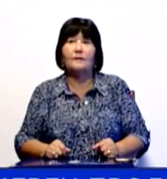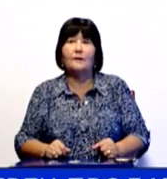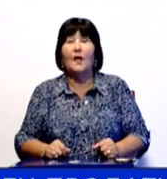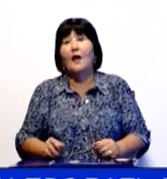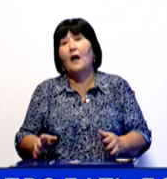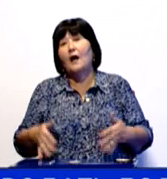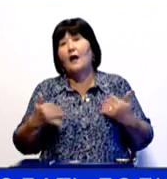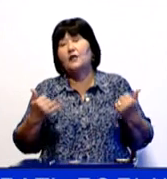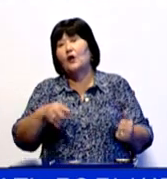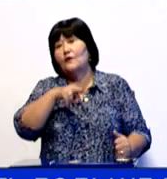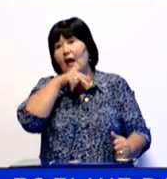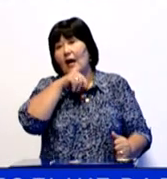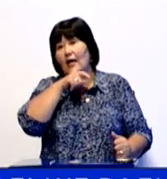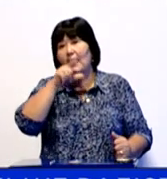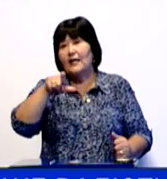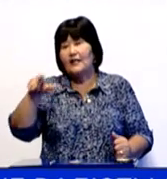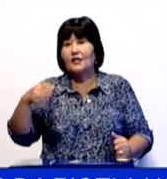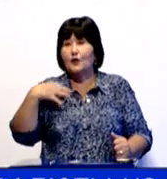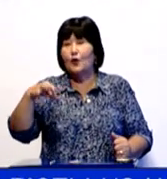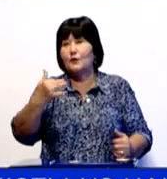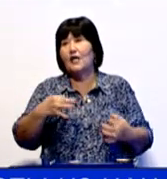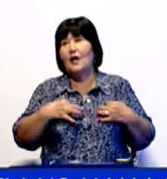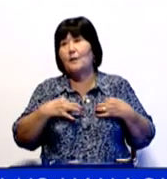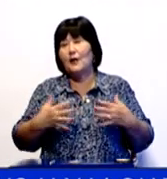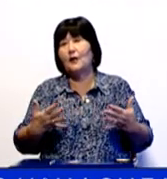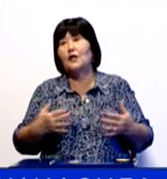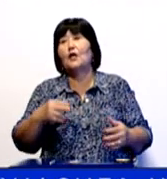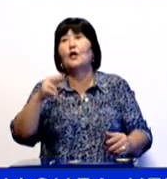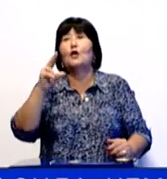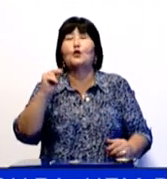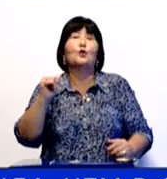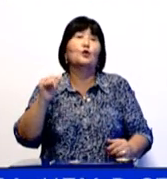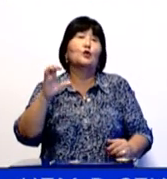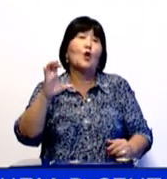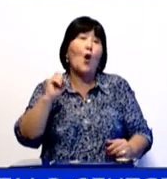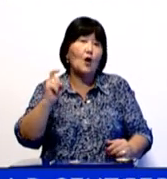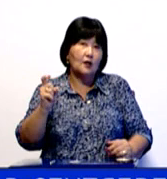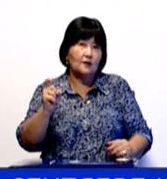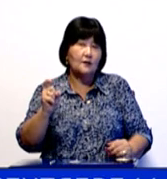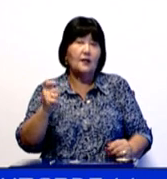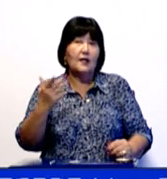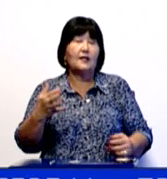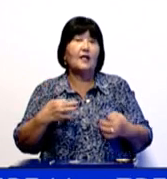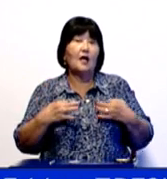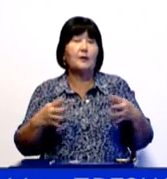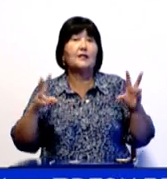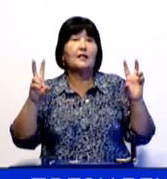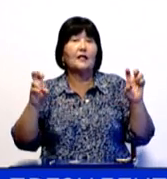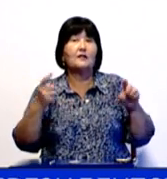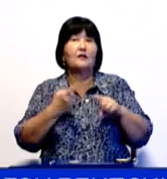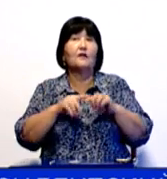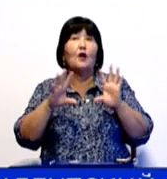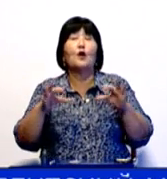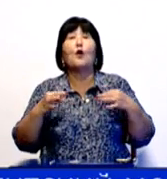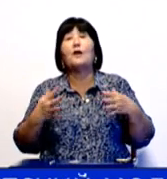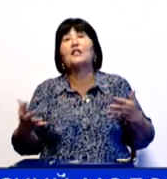Сегодня корейцы Кызылординской области празднуют праздник Чхосок. Это праздник, он называется, в общем-то,